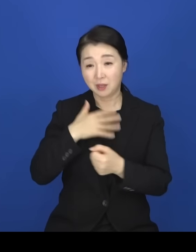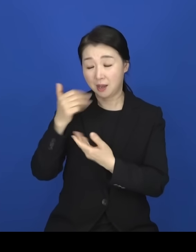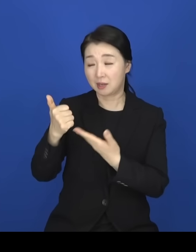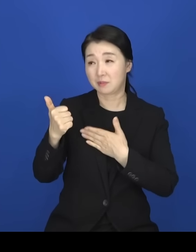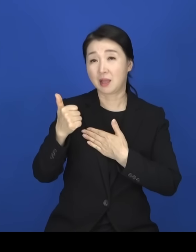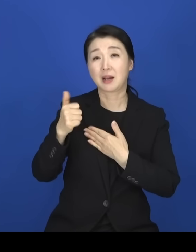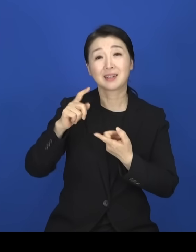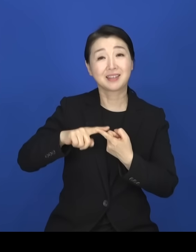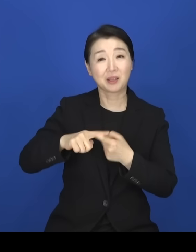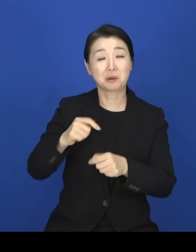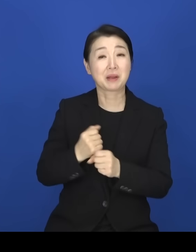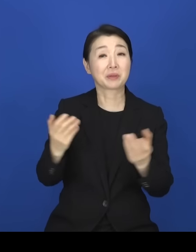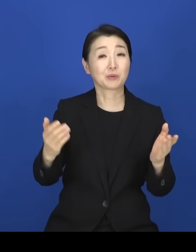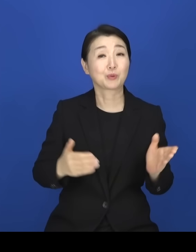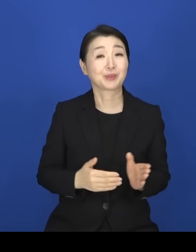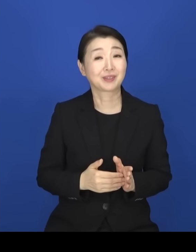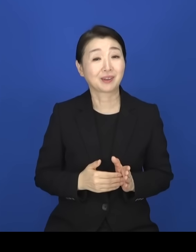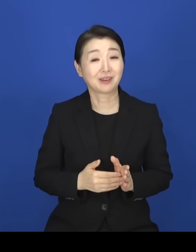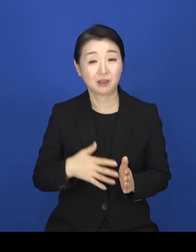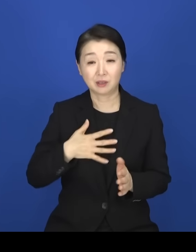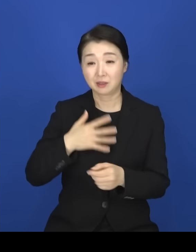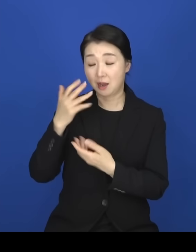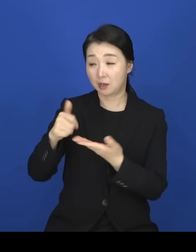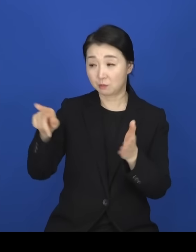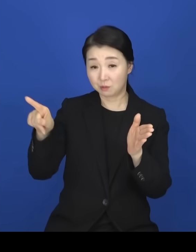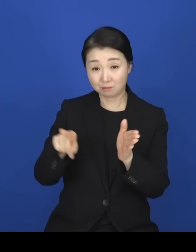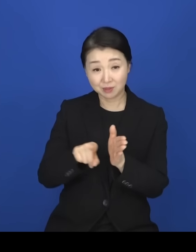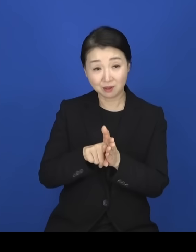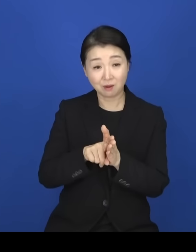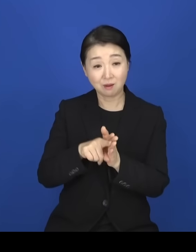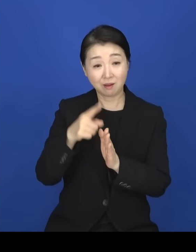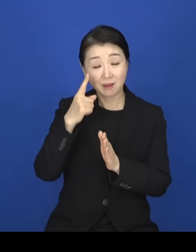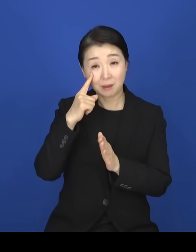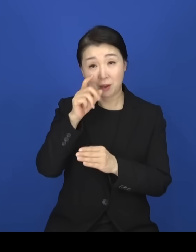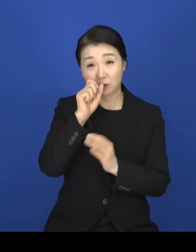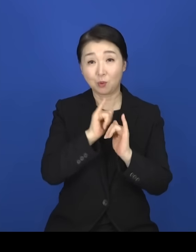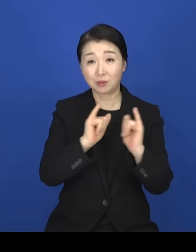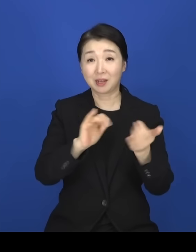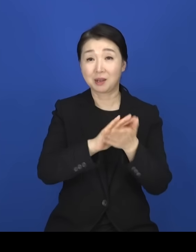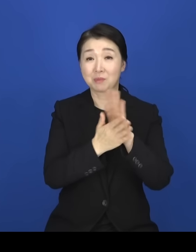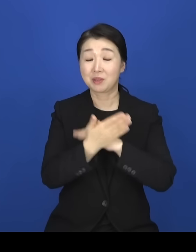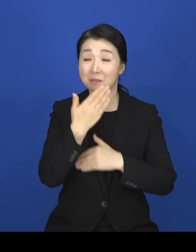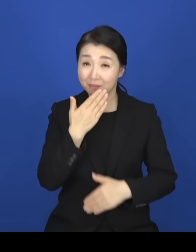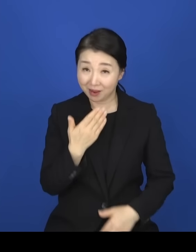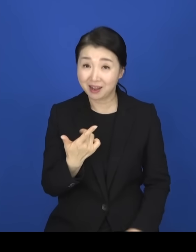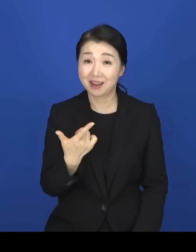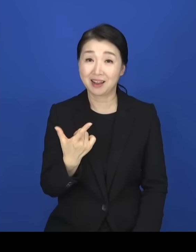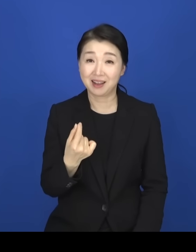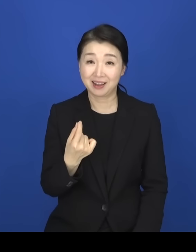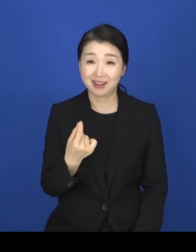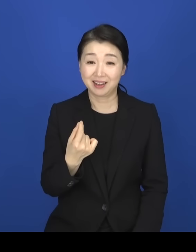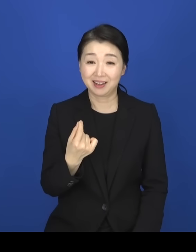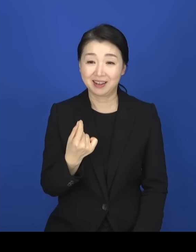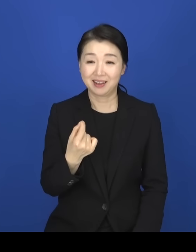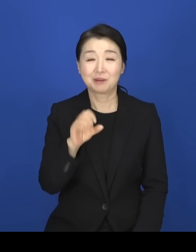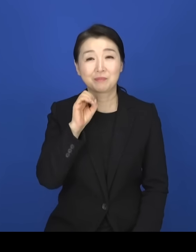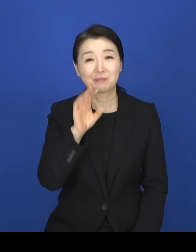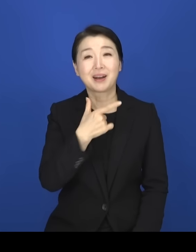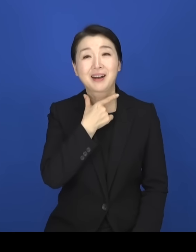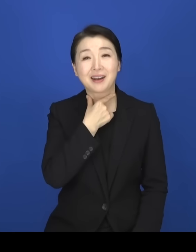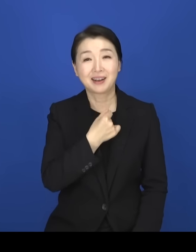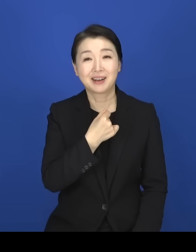이렇게 만들어 주셨어. 우리 하나님을 믿으면 이렇게 좋은 사람이 될 수 있단다. 라고